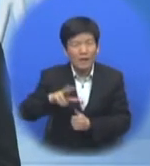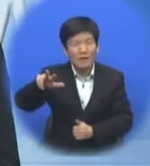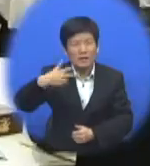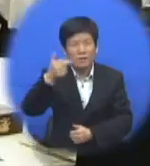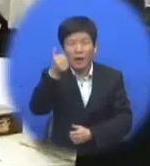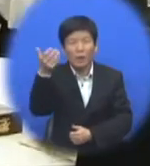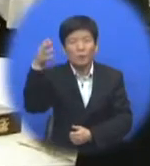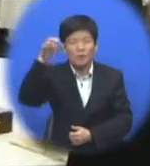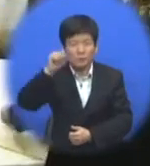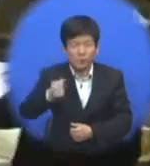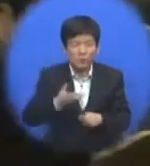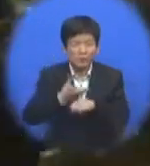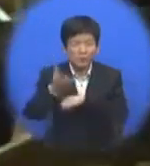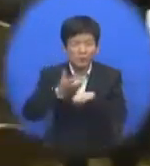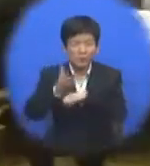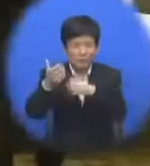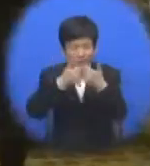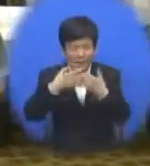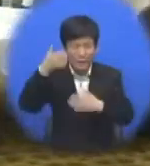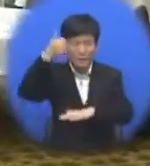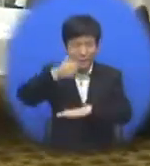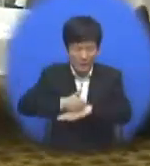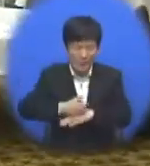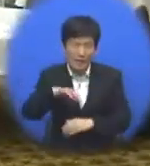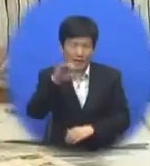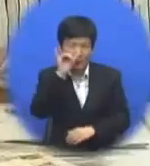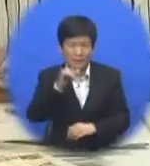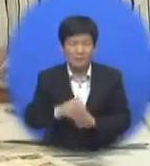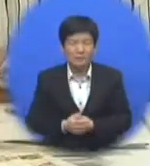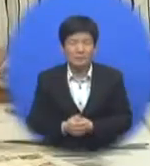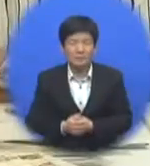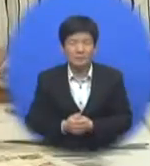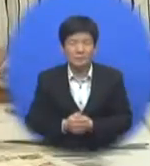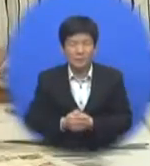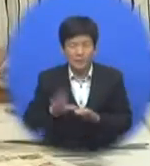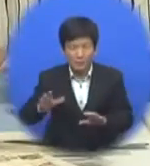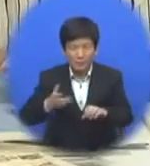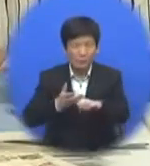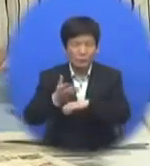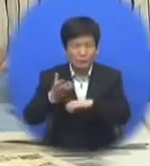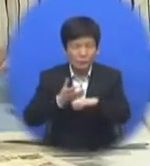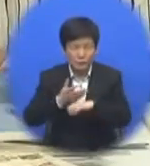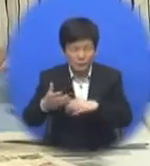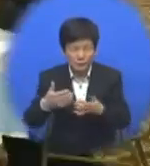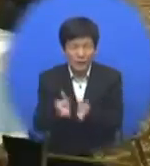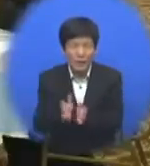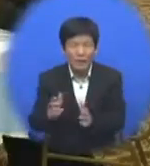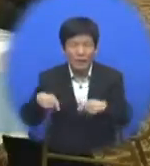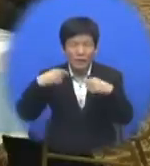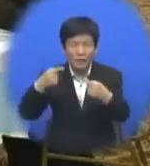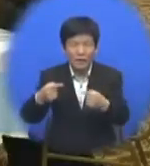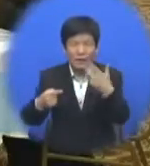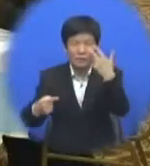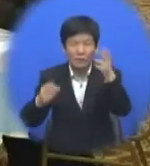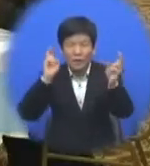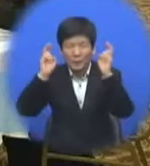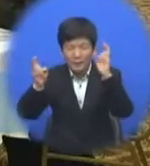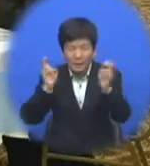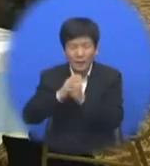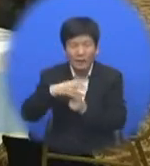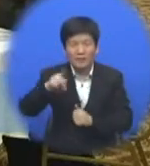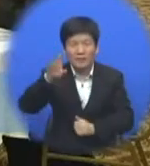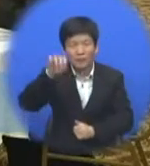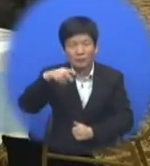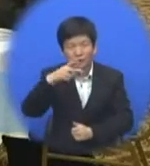750억원 의 수출 상담을 실시하는 성과를 거뒀습니다 이번 무역 사절단에 참가한 도내 7개 기업은